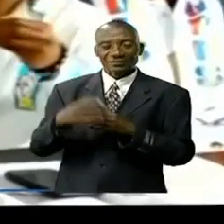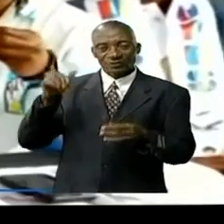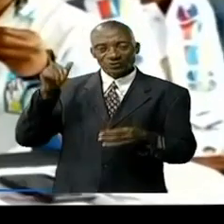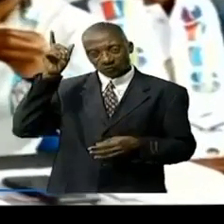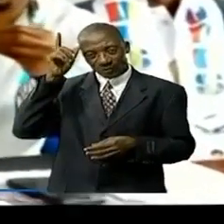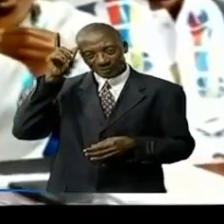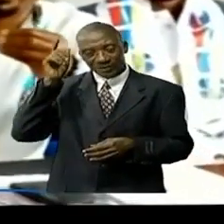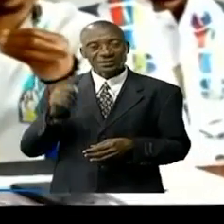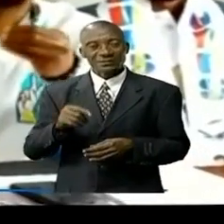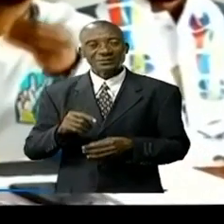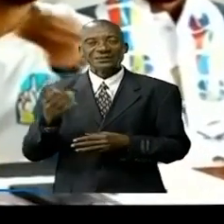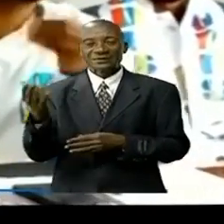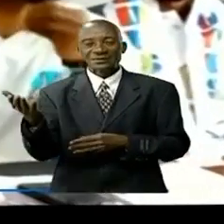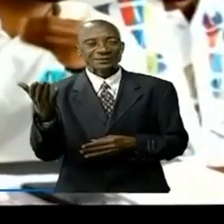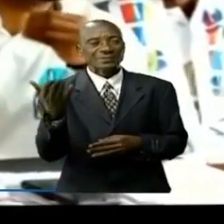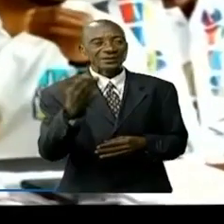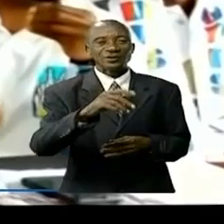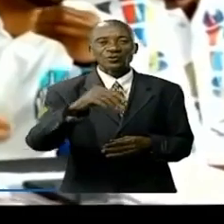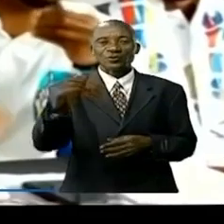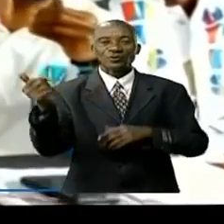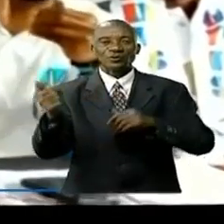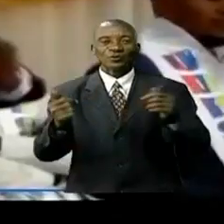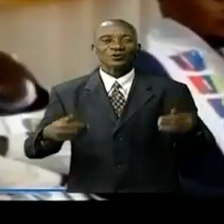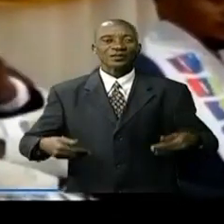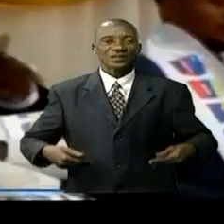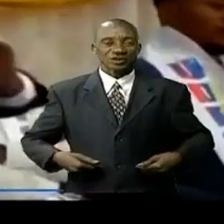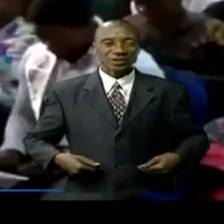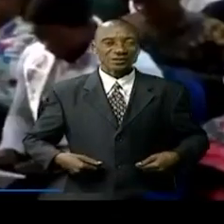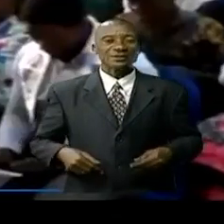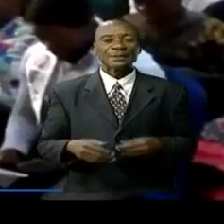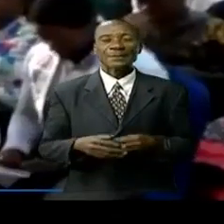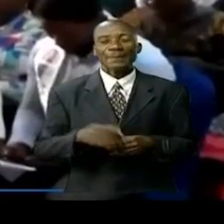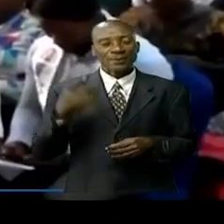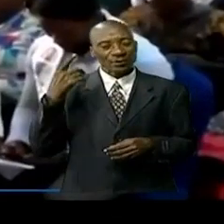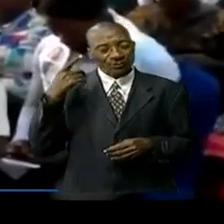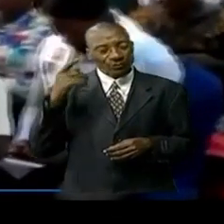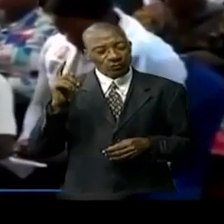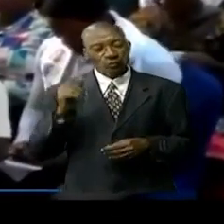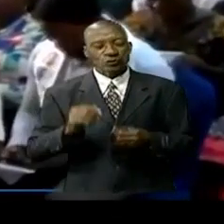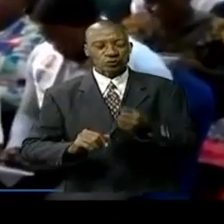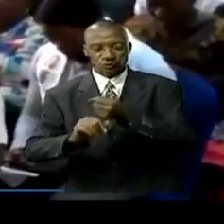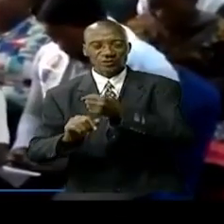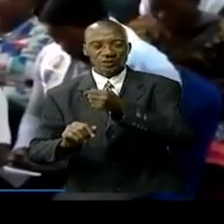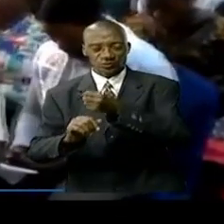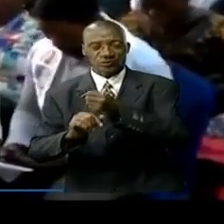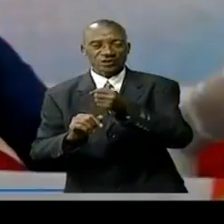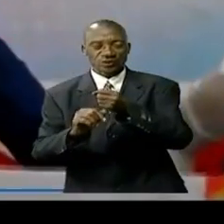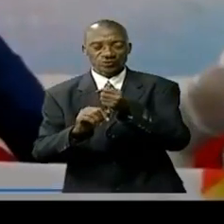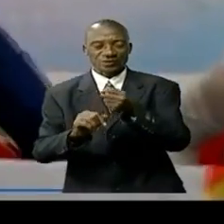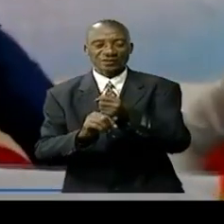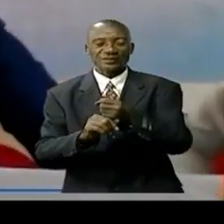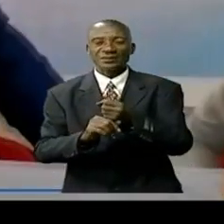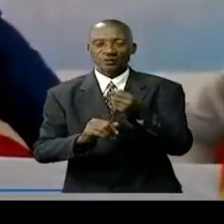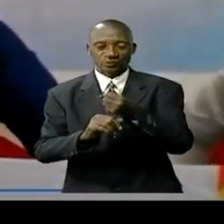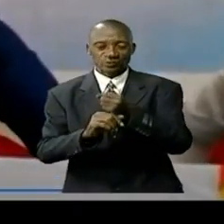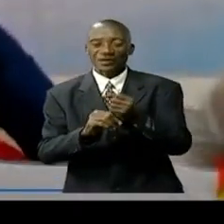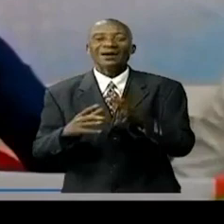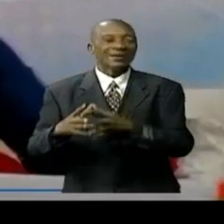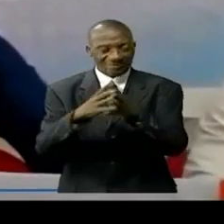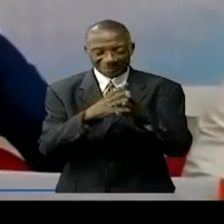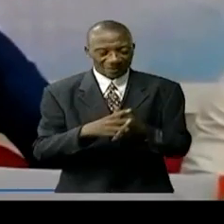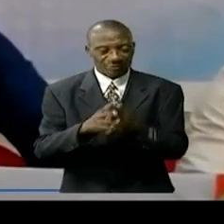côté demandé à ses camarades d'ajouter à l'idéologie les soutiens mutuels. Avant l'année